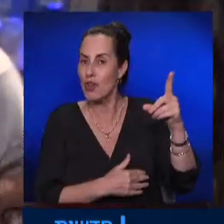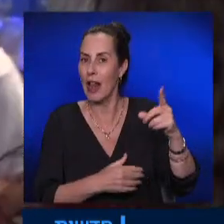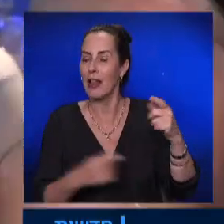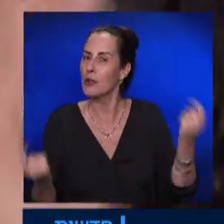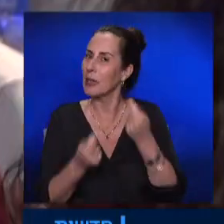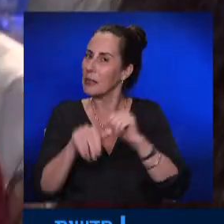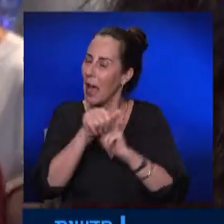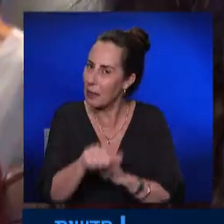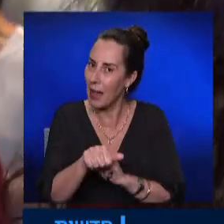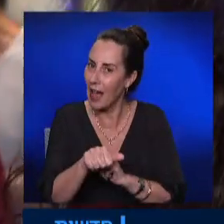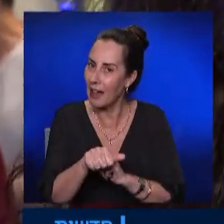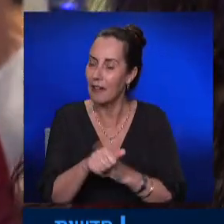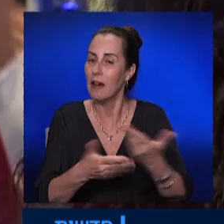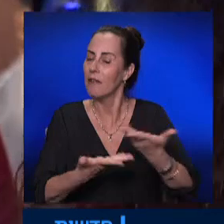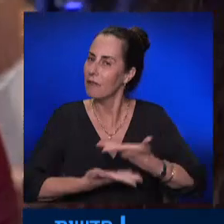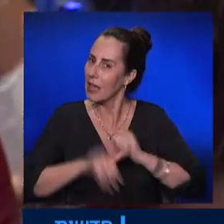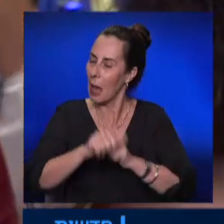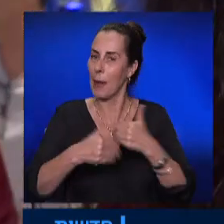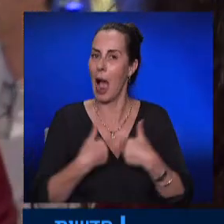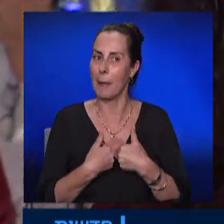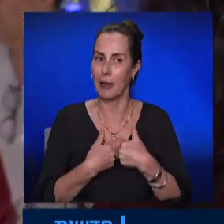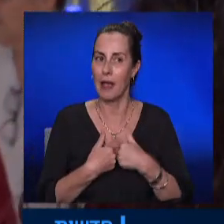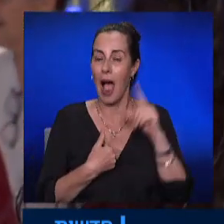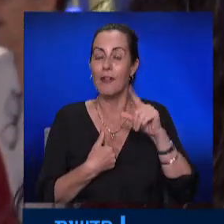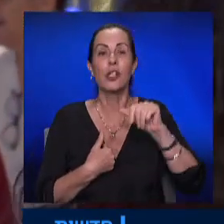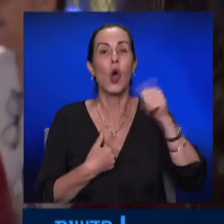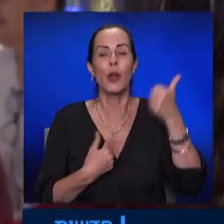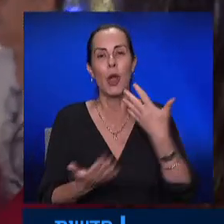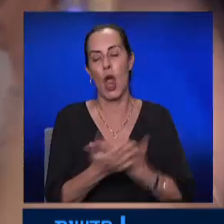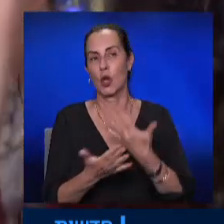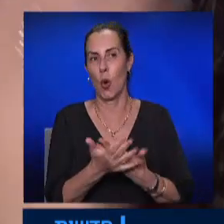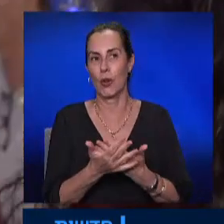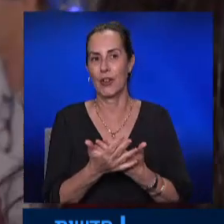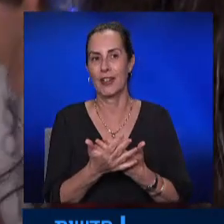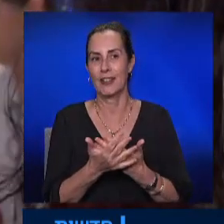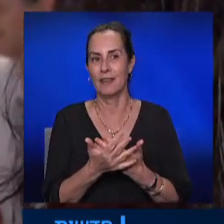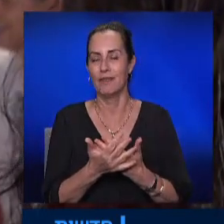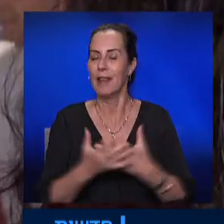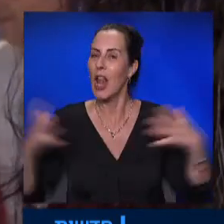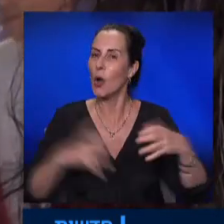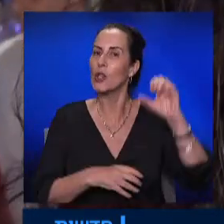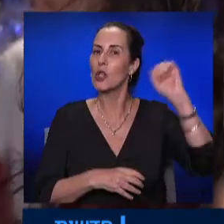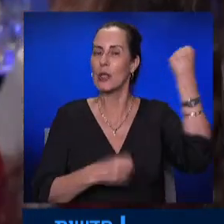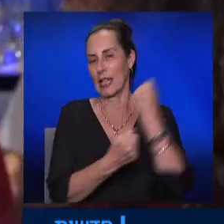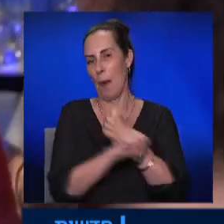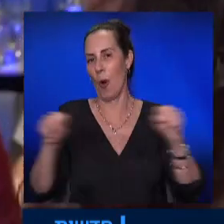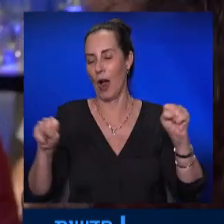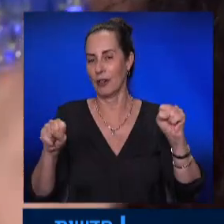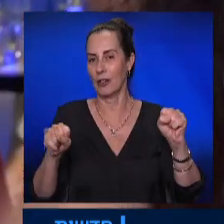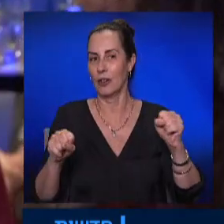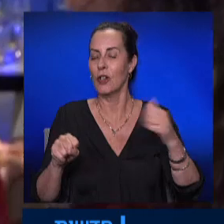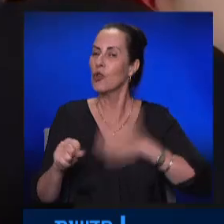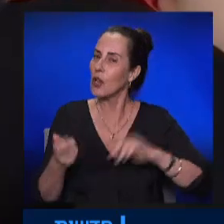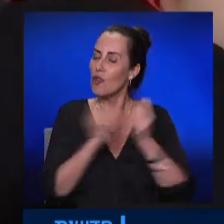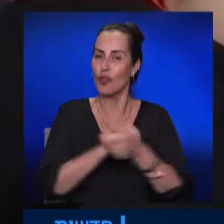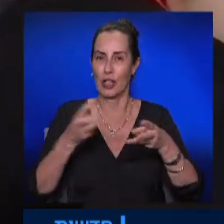תמיכה ונתנה רוח גבית, אבל זה קודם כל עדות לרוח הסוציאל דמוקרטית שמבקשת לשנות את